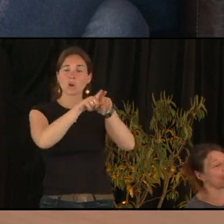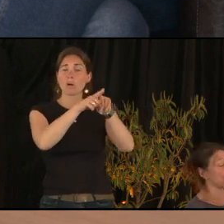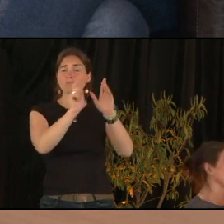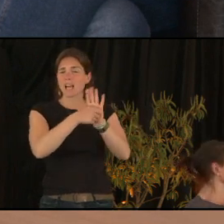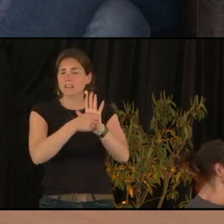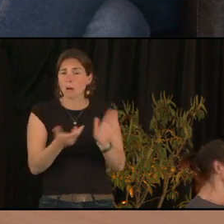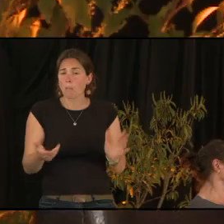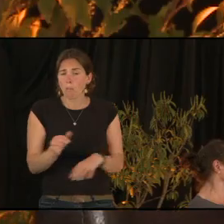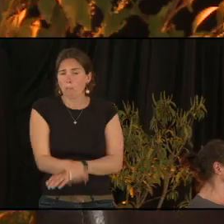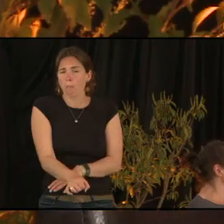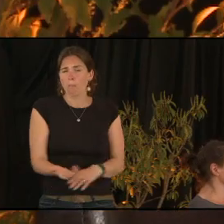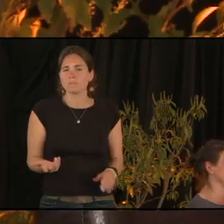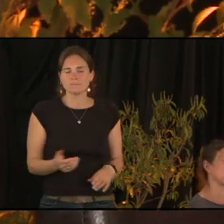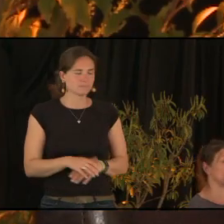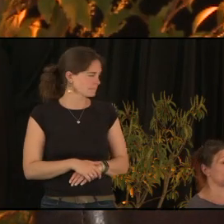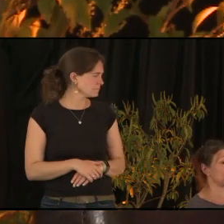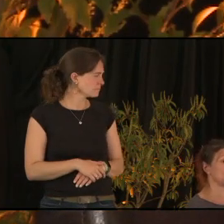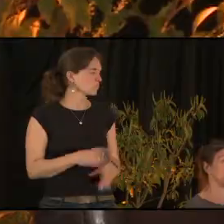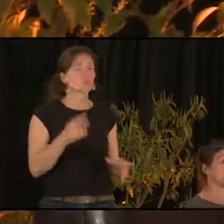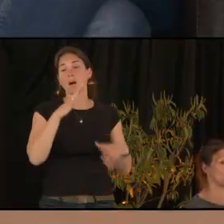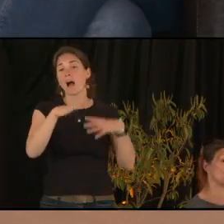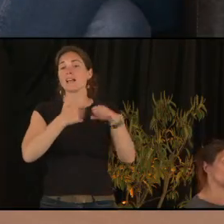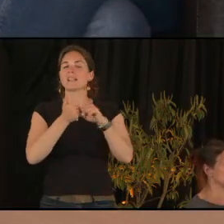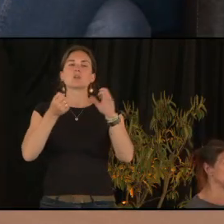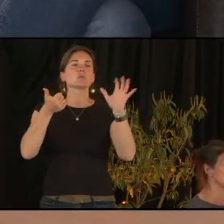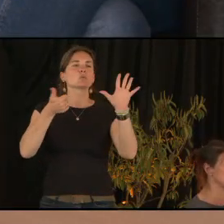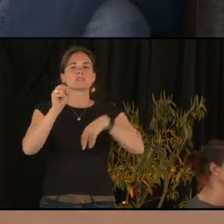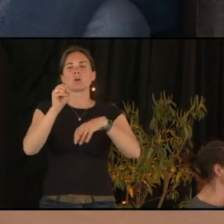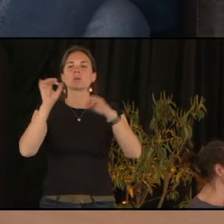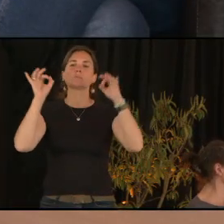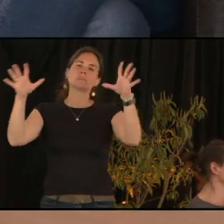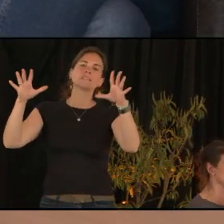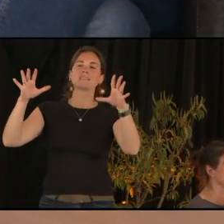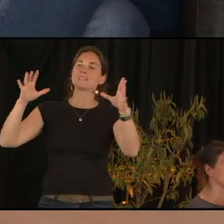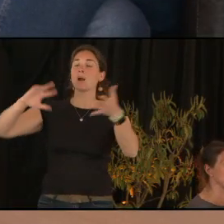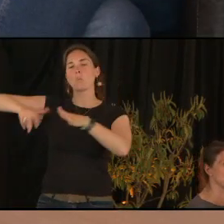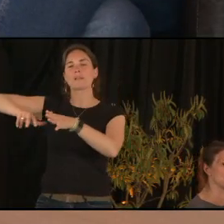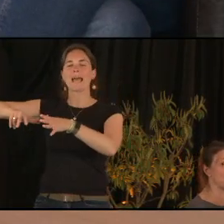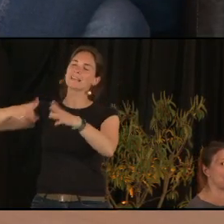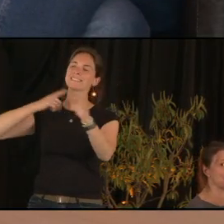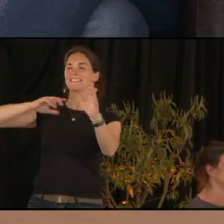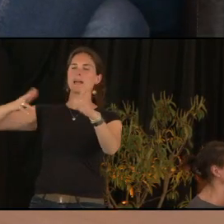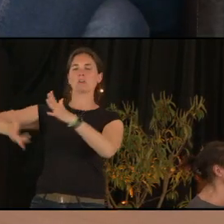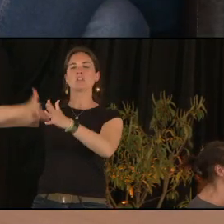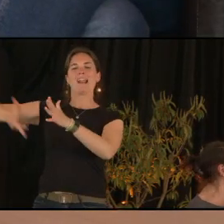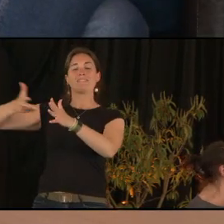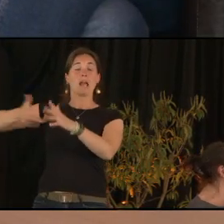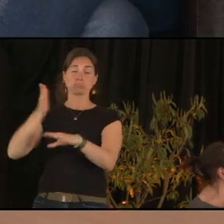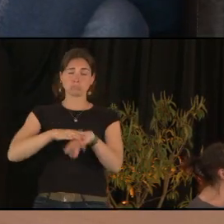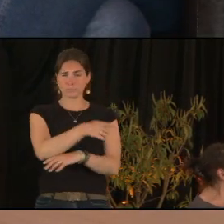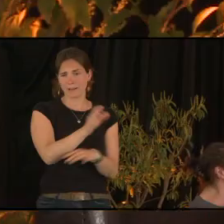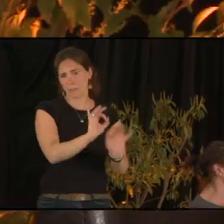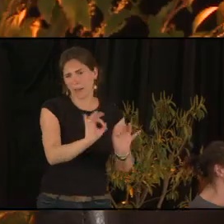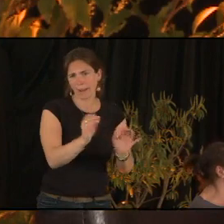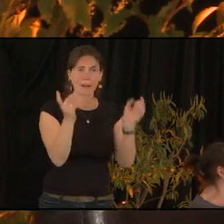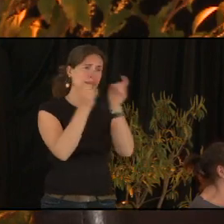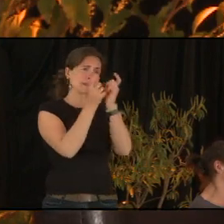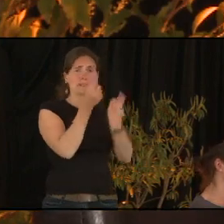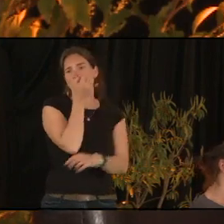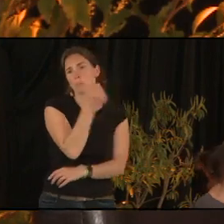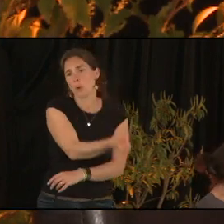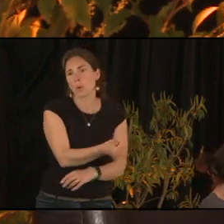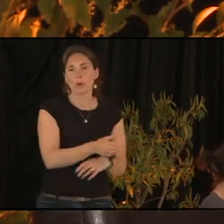peu pas douloureux, mais parce que ça se plaint pas. J'ai pas l'impression qu'il y ait tellement de plaintes. Ils sont abîmés, mais ils sont abîmés,